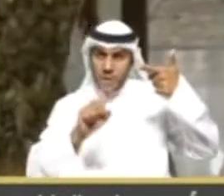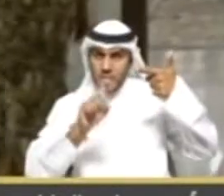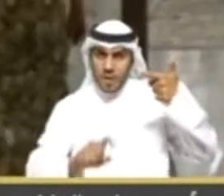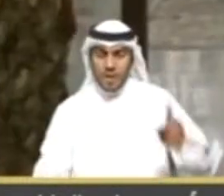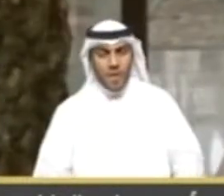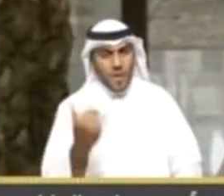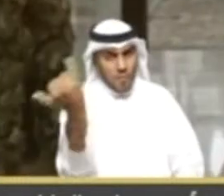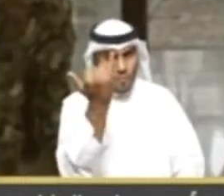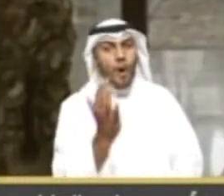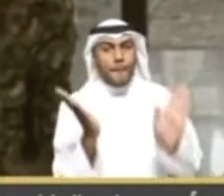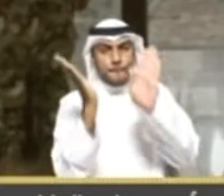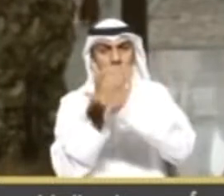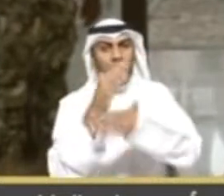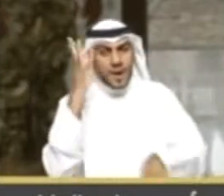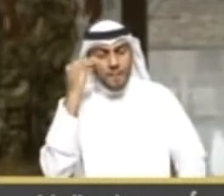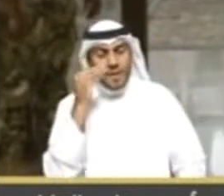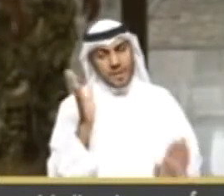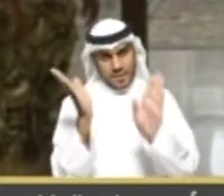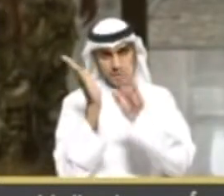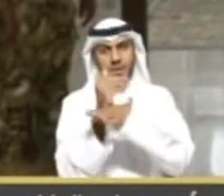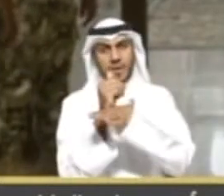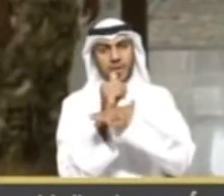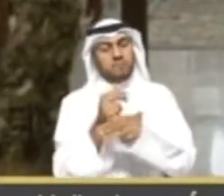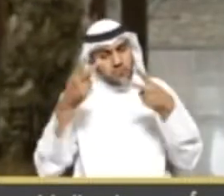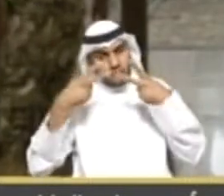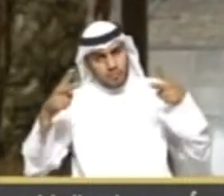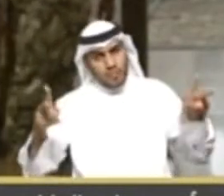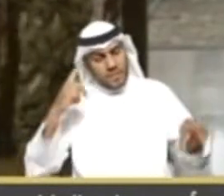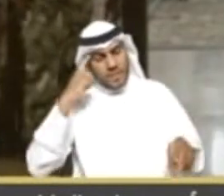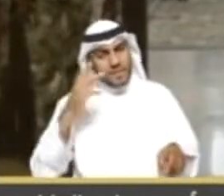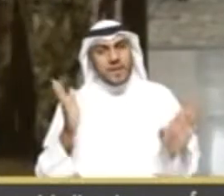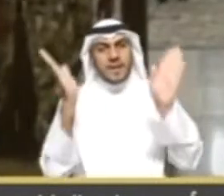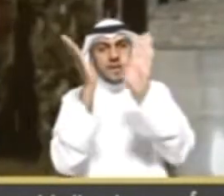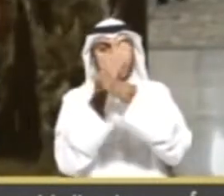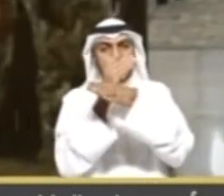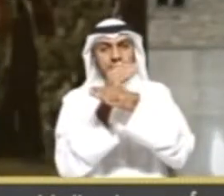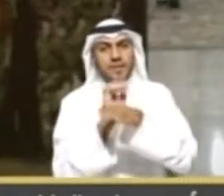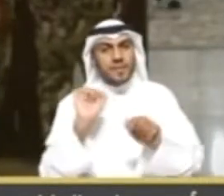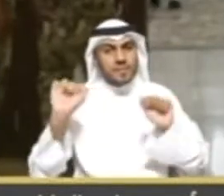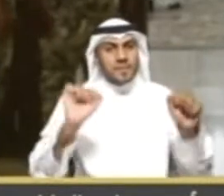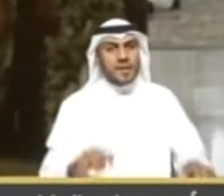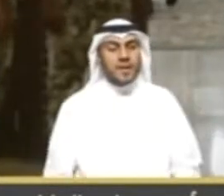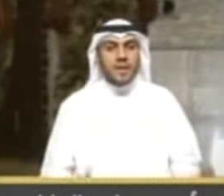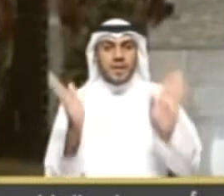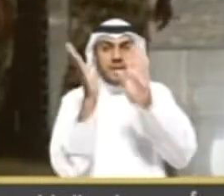سرية الاستجوابين، وبالفعل المجلس وافق على سرية الاستجوابين،